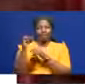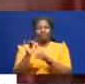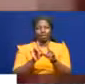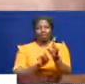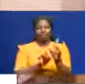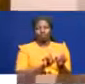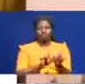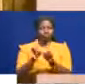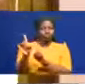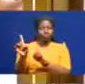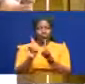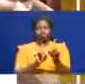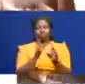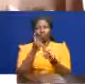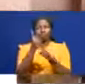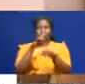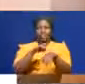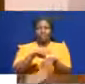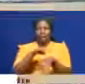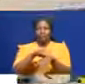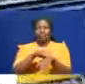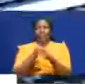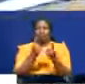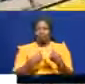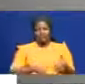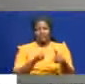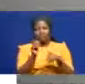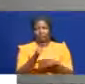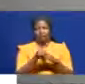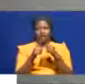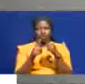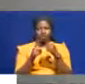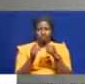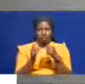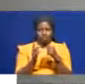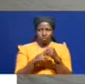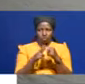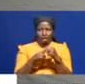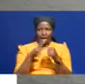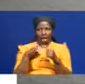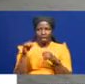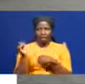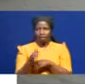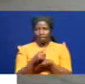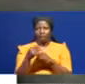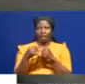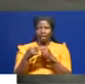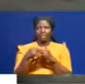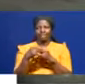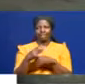za majaribio mwezi Julai na Agosti, ikiwa na urefu wa mita